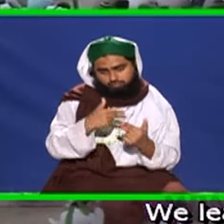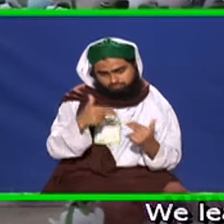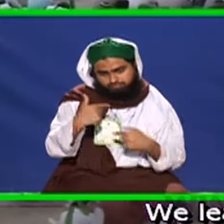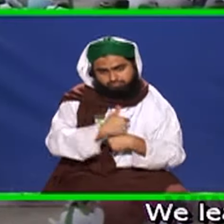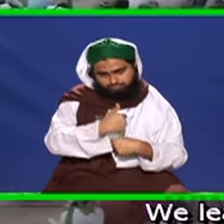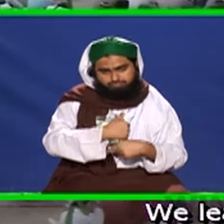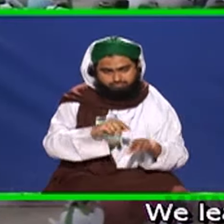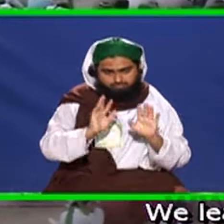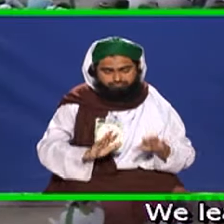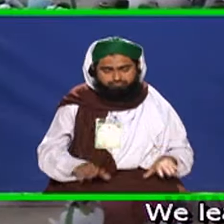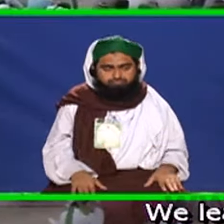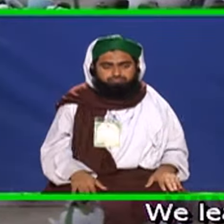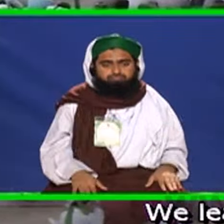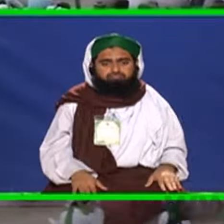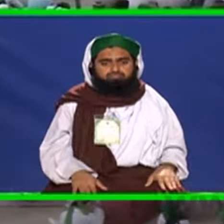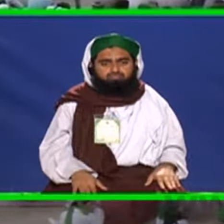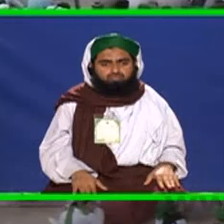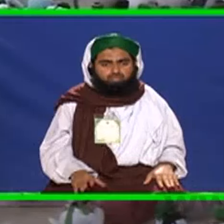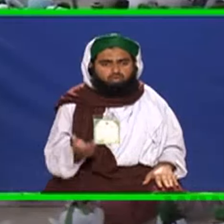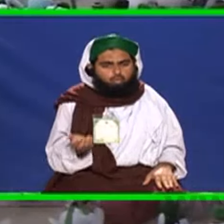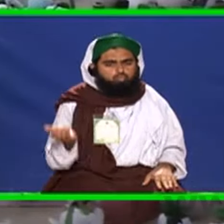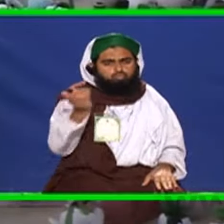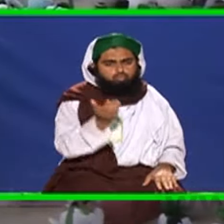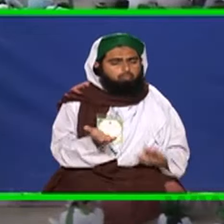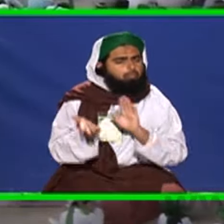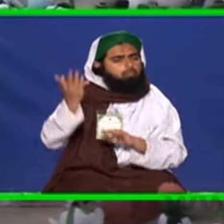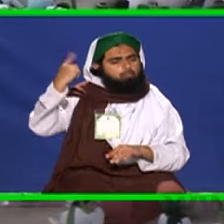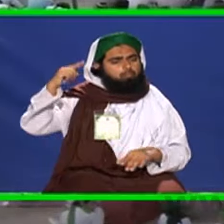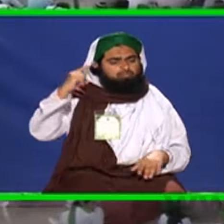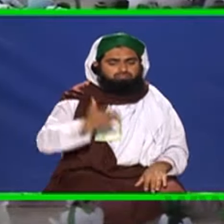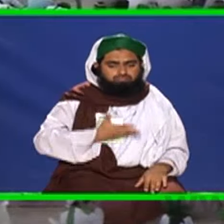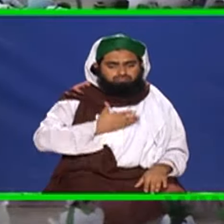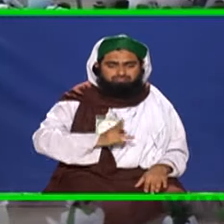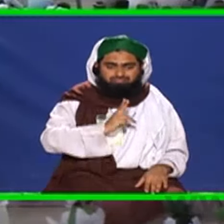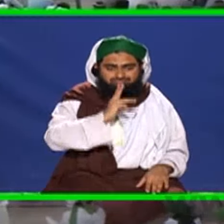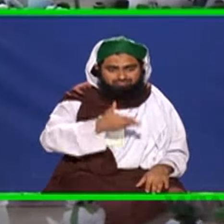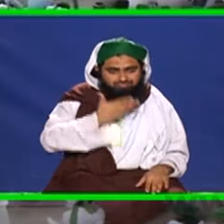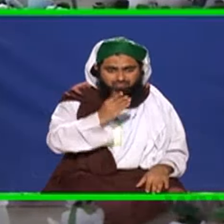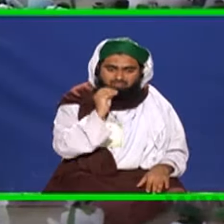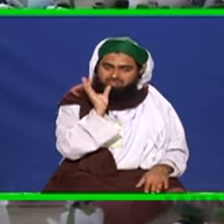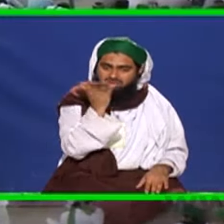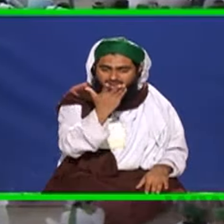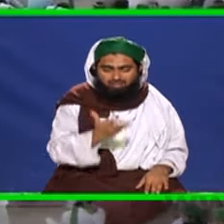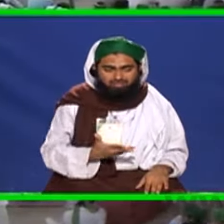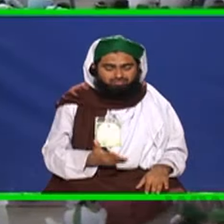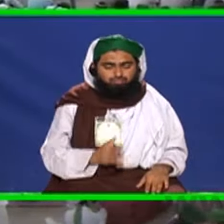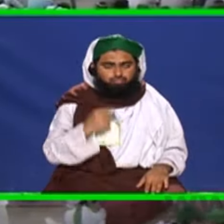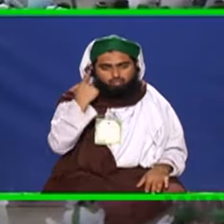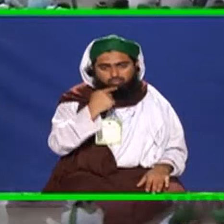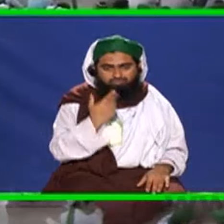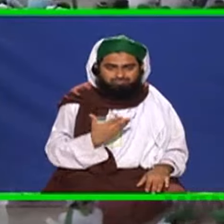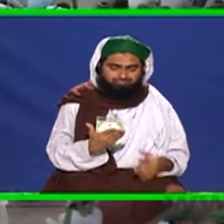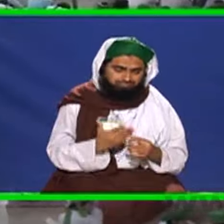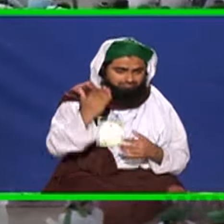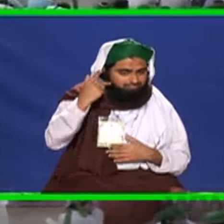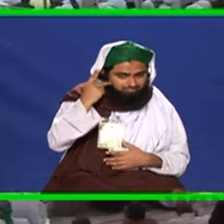ہم نے فضیلت سیکھی ابھی. اچھا پھر پچھلی بار بھی ہم نے کچھ سیکھا تھا اور میں نے کہا تھا اگر میں اعلان کروں